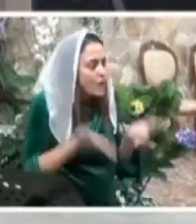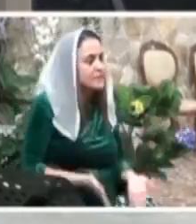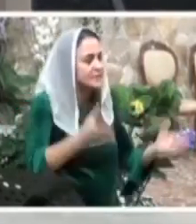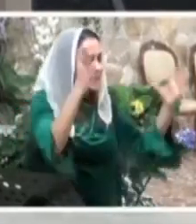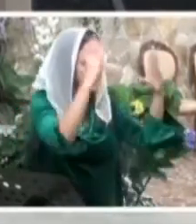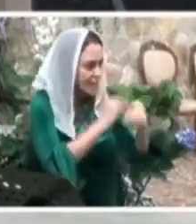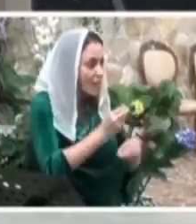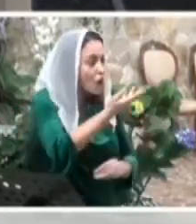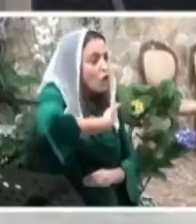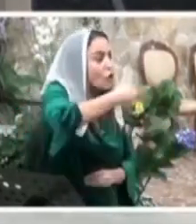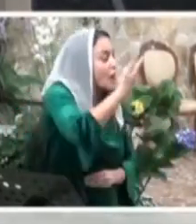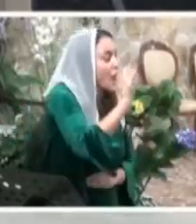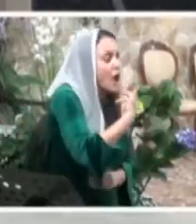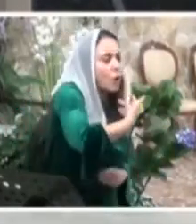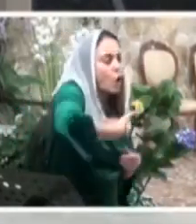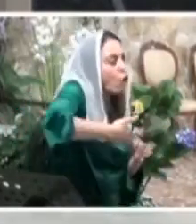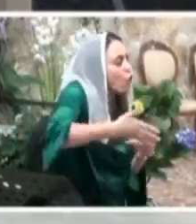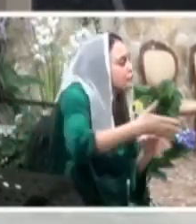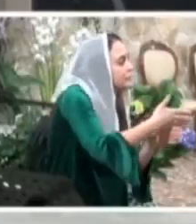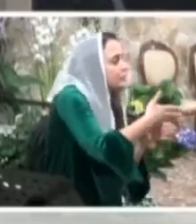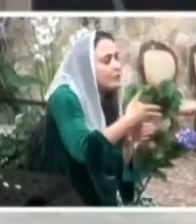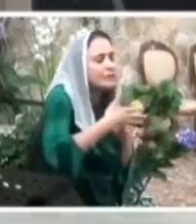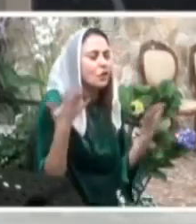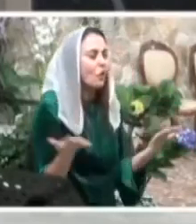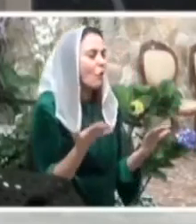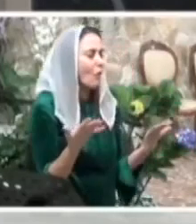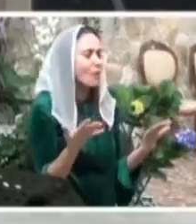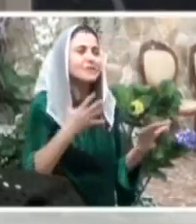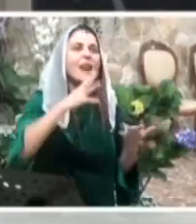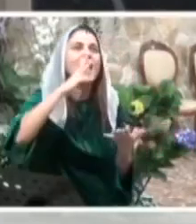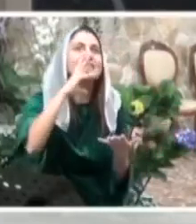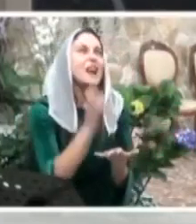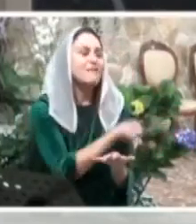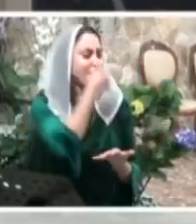per condividere il nome di Gesù.